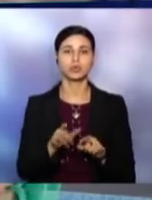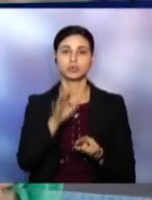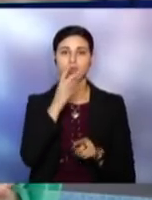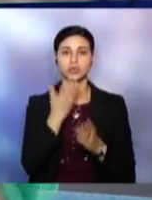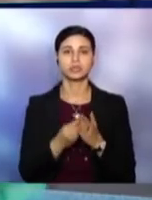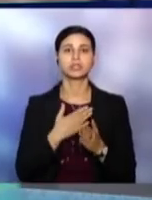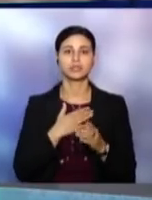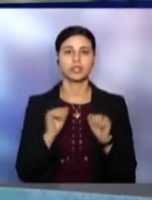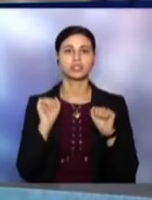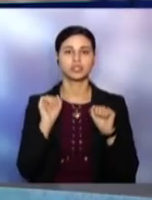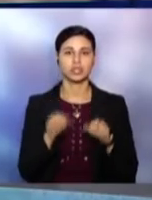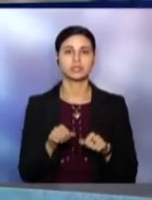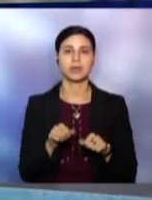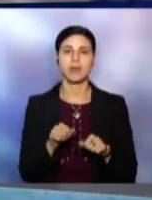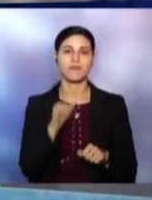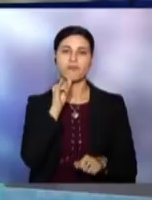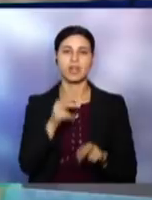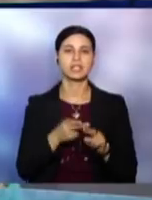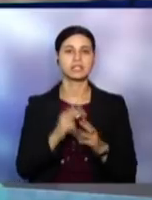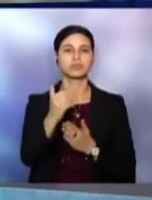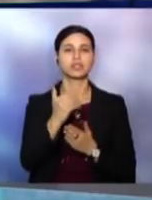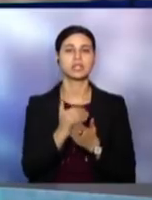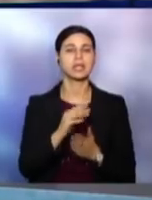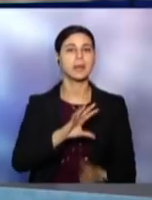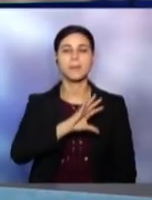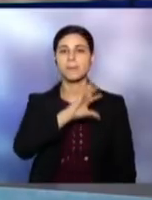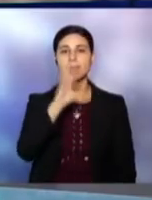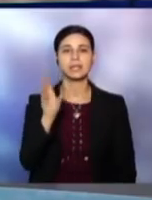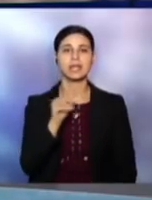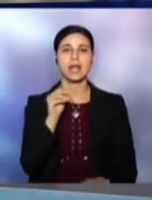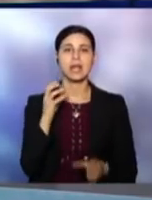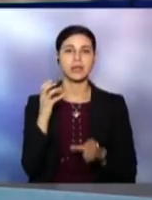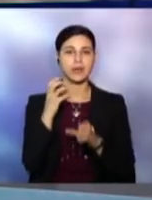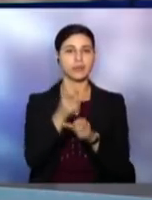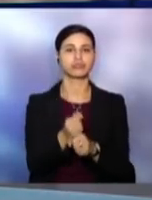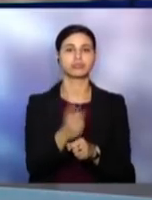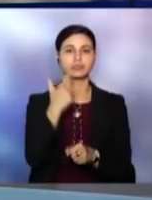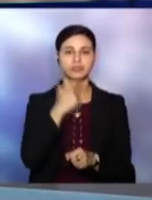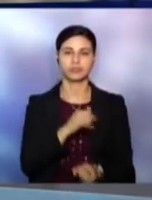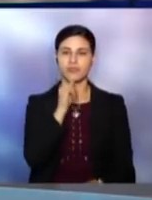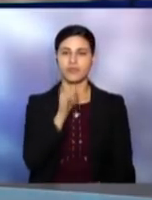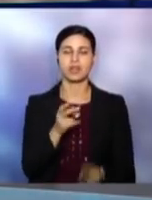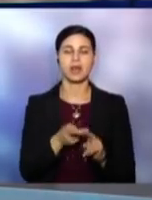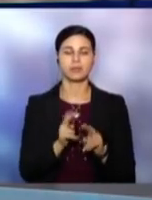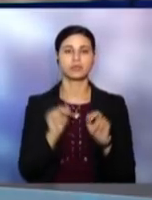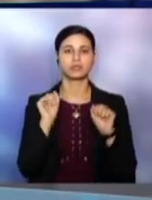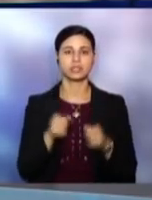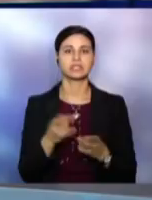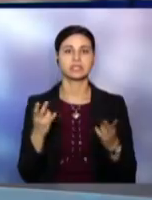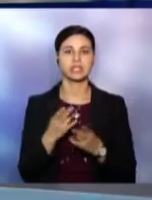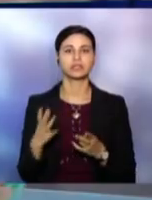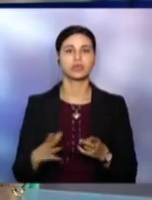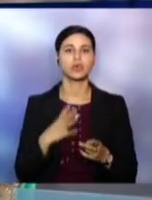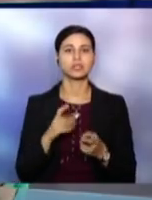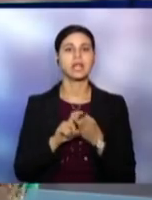ჩვენ შეიძლება არ მივახციოთ იმ შედეგს, რომ მთლიანი ელიმინაცია ამ ბაქტერიის მოხდეს და ამიტომ შესაძლებელია საჭირო გახდეს